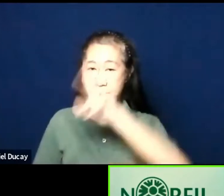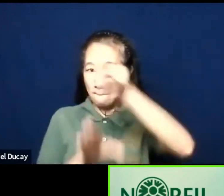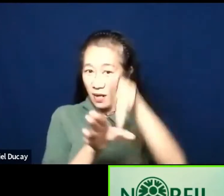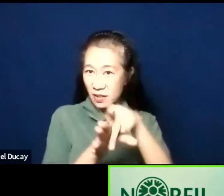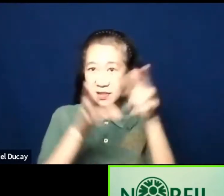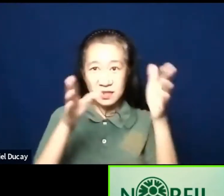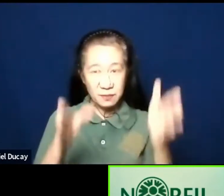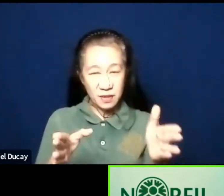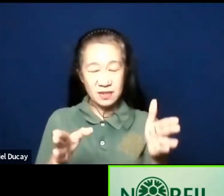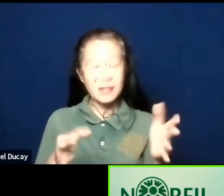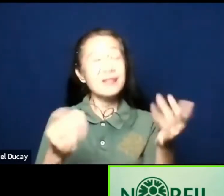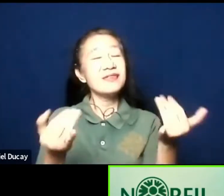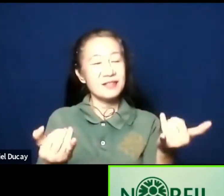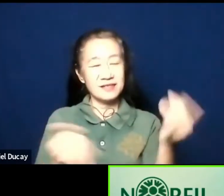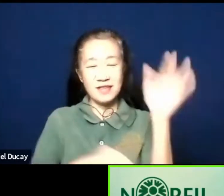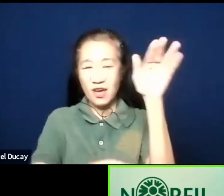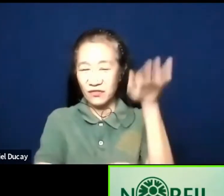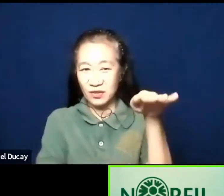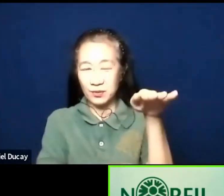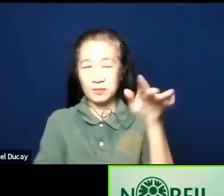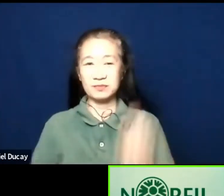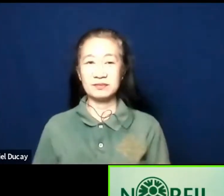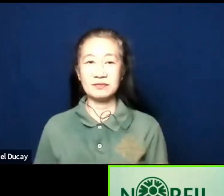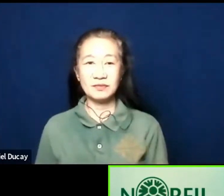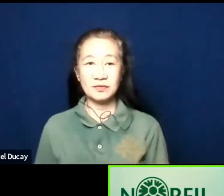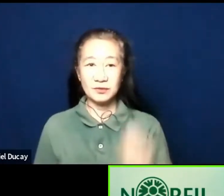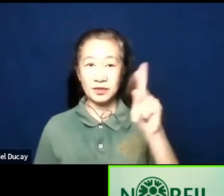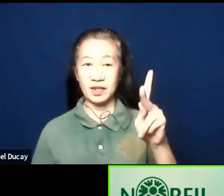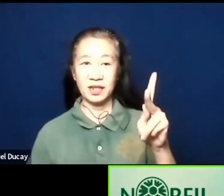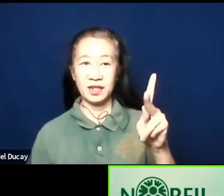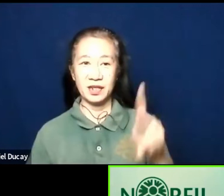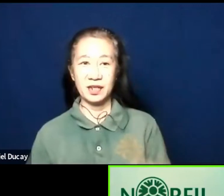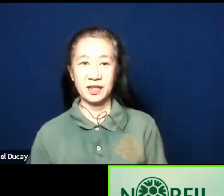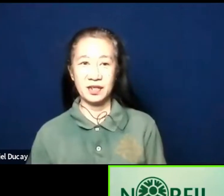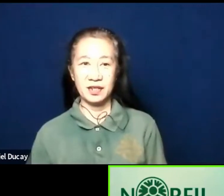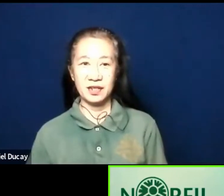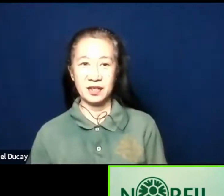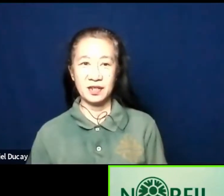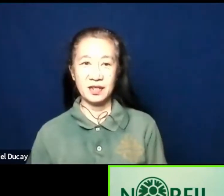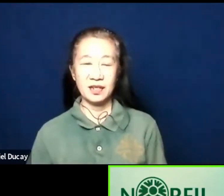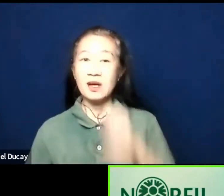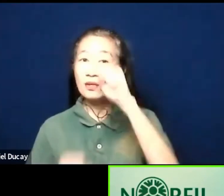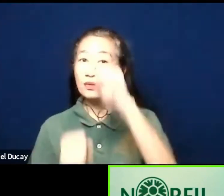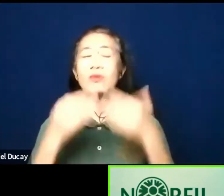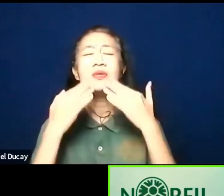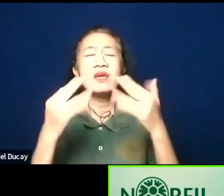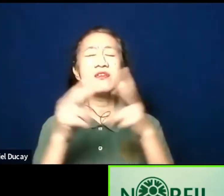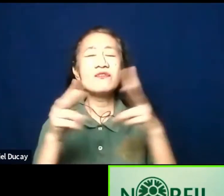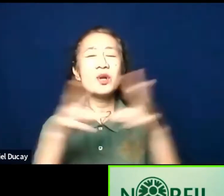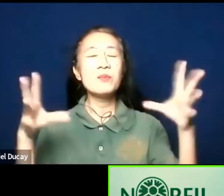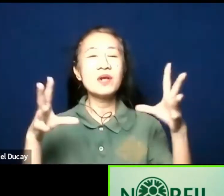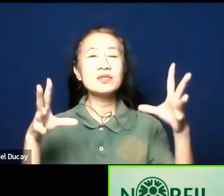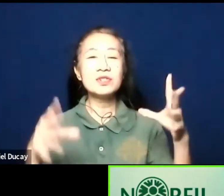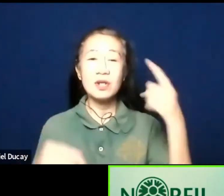participants sa hapong ito. Okay? Sige, G. So maraming salamat no